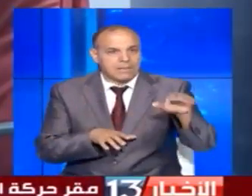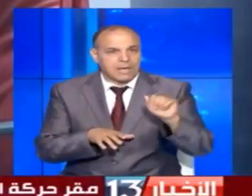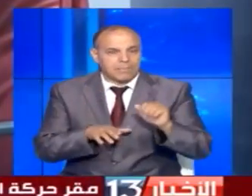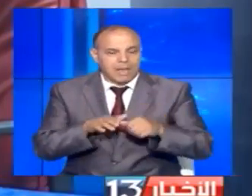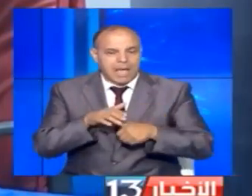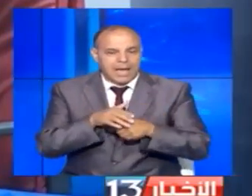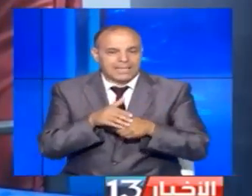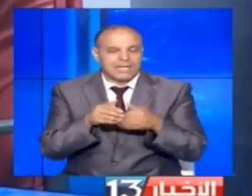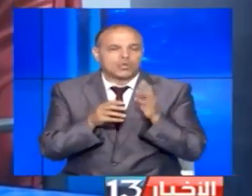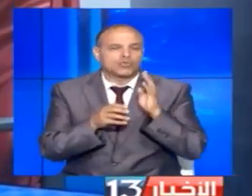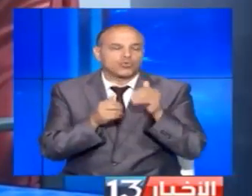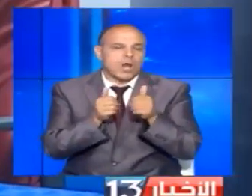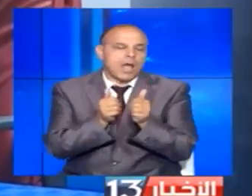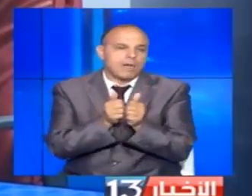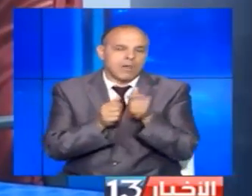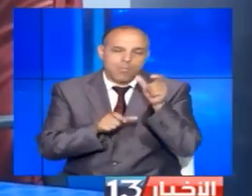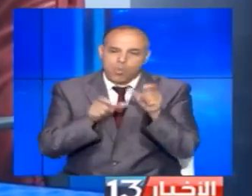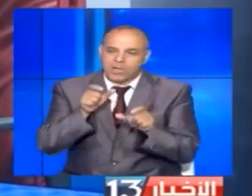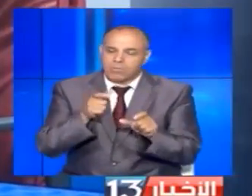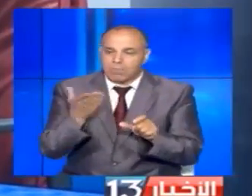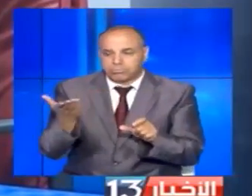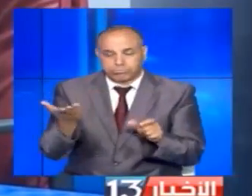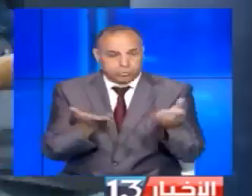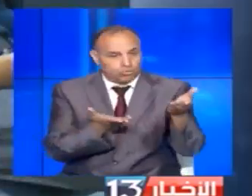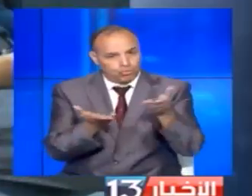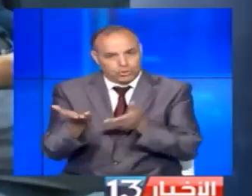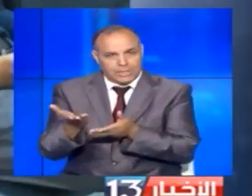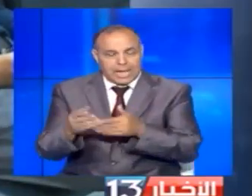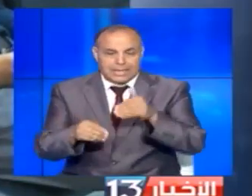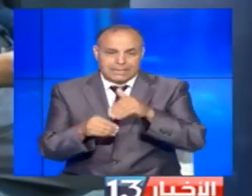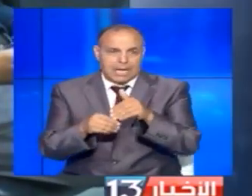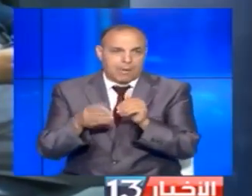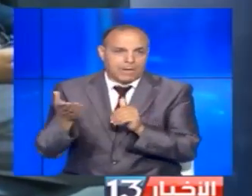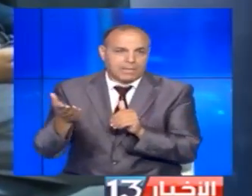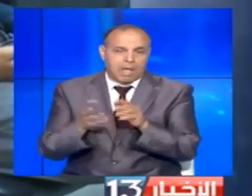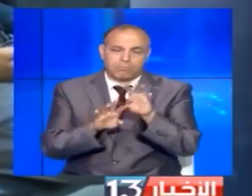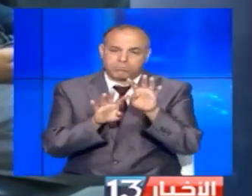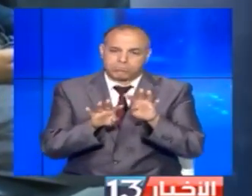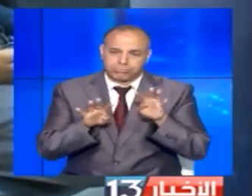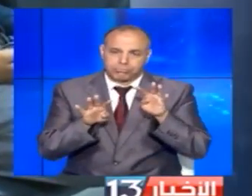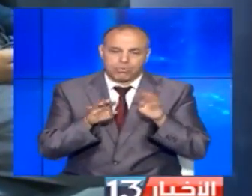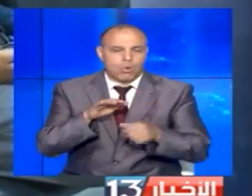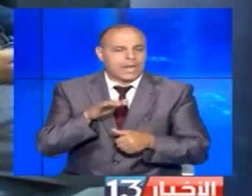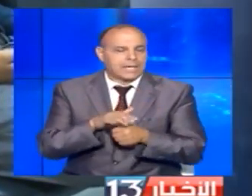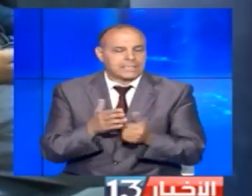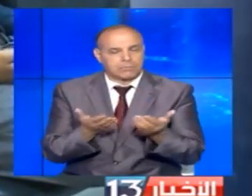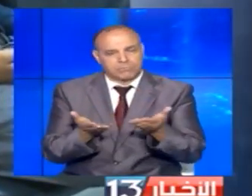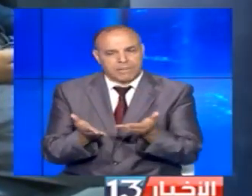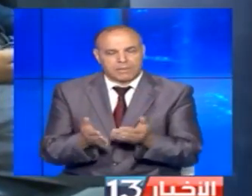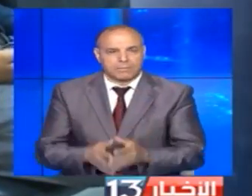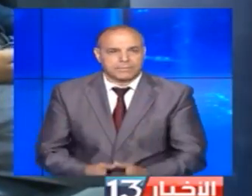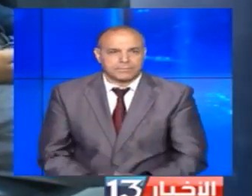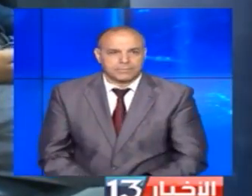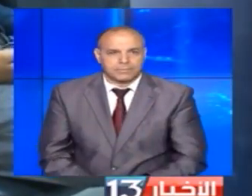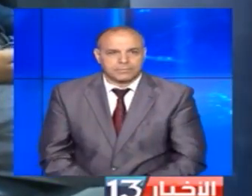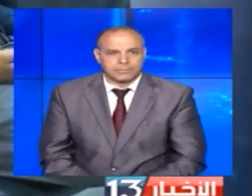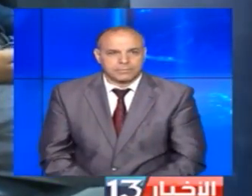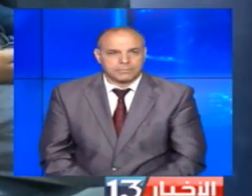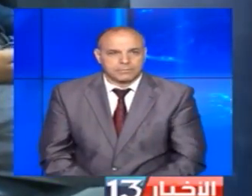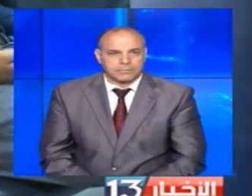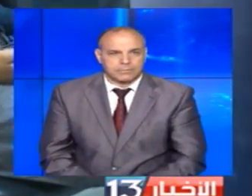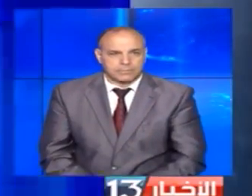حركة شورى النهضة المواطنين إلى الإقبال على الانتخابات التشريعية والرئاسية.